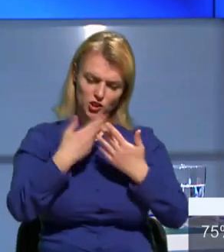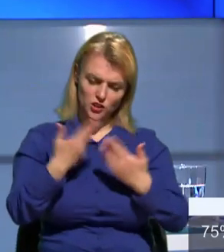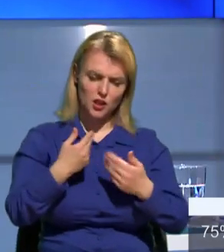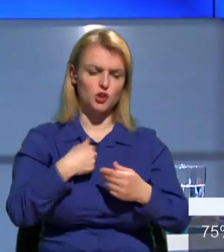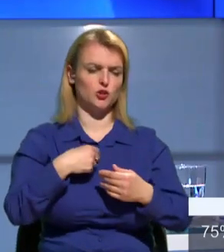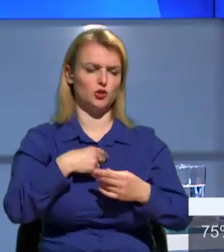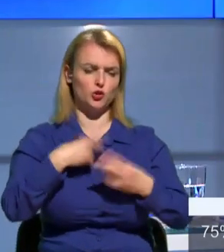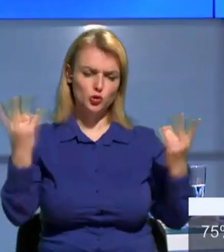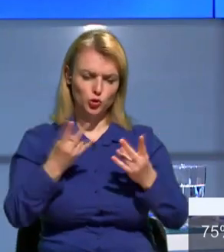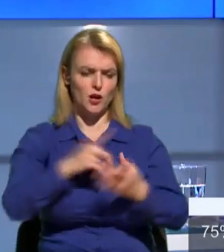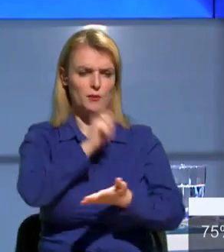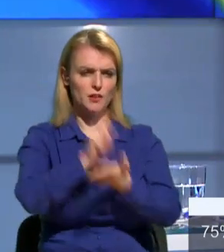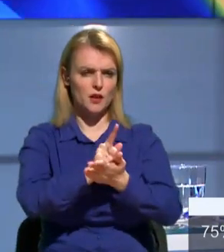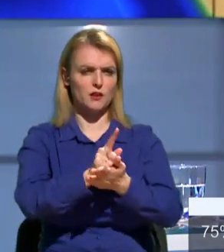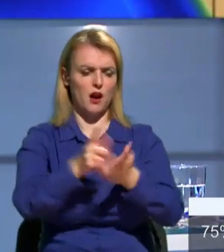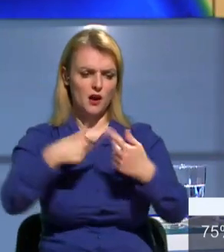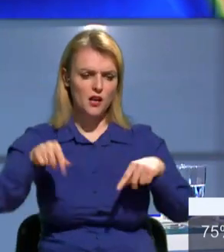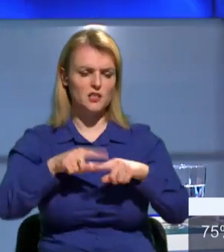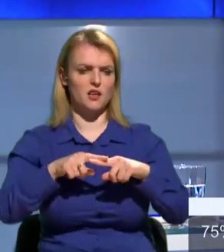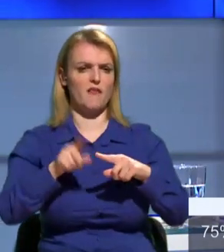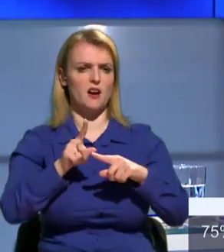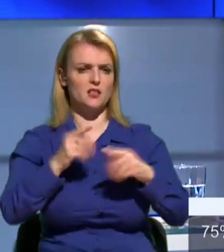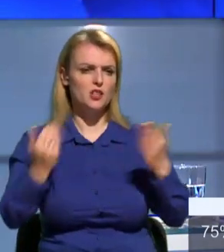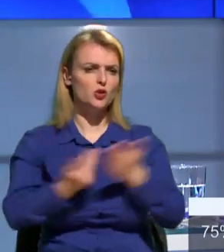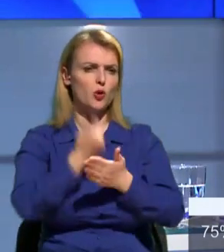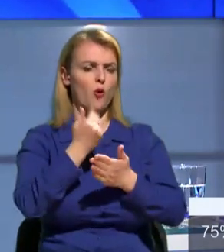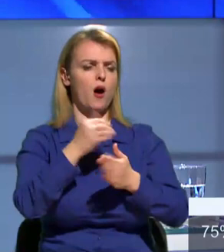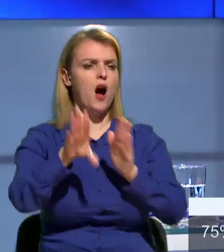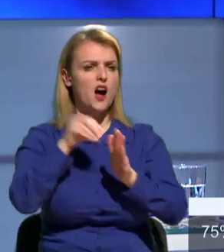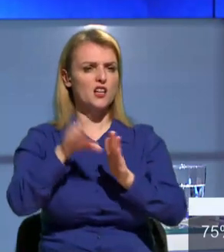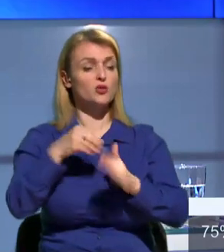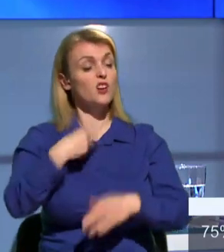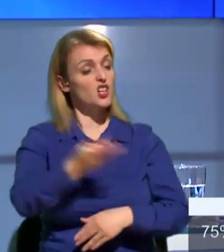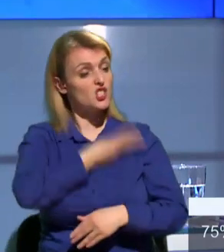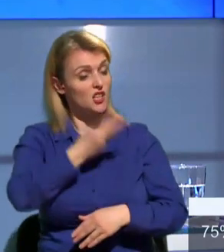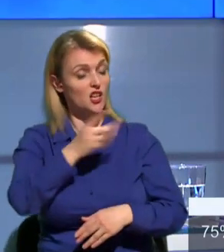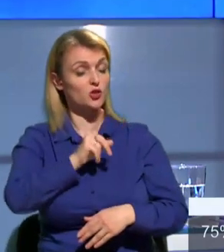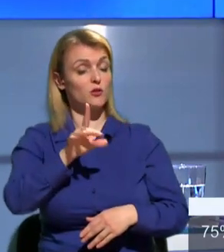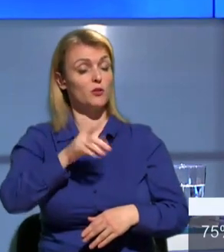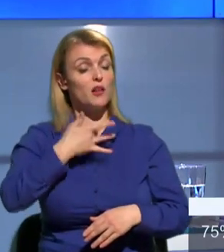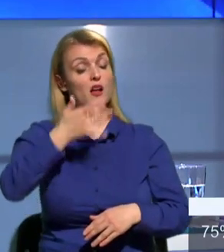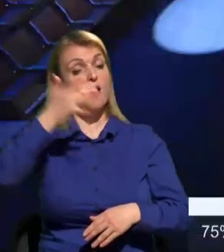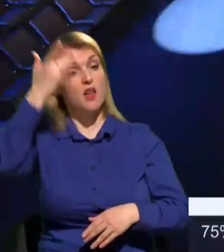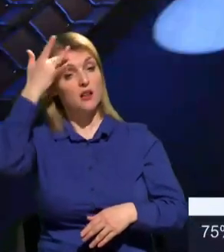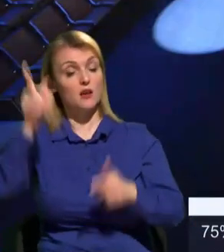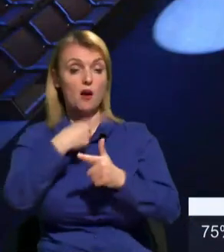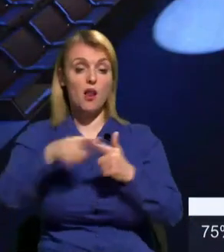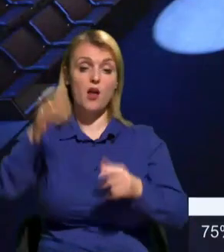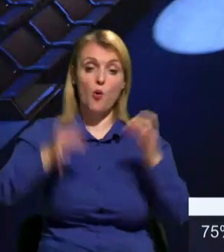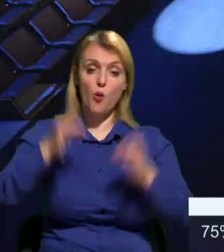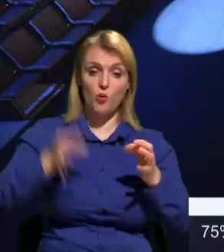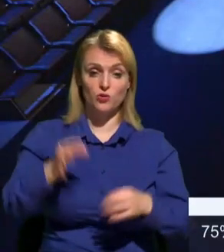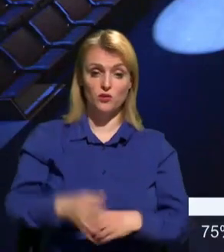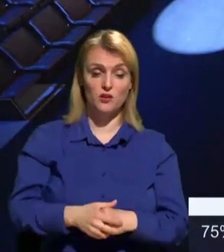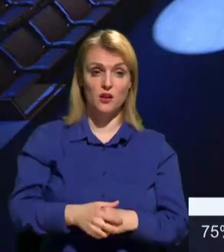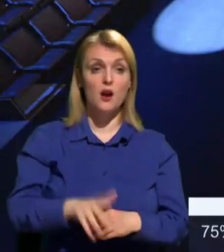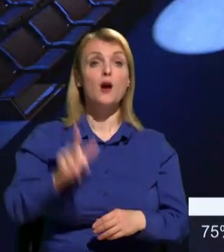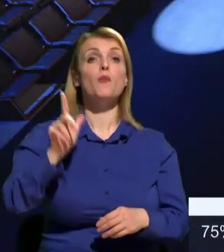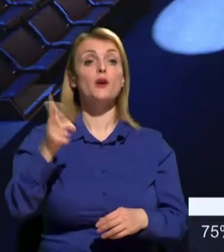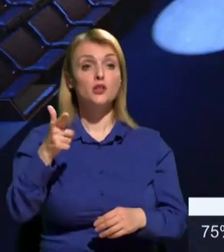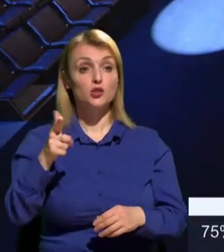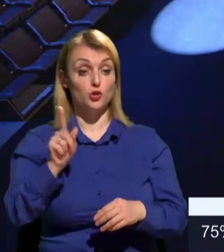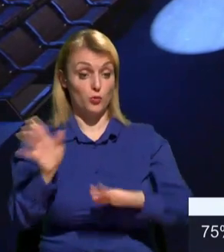fie anul în următor. Dar mi-aș dori ca acest lucru să aibă loc în vară, anul viitor sau în toamnă. De ce? Pentru că să intrăm după